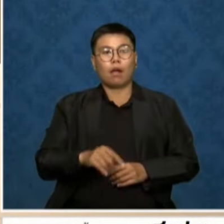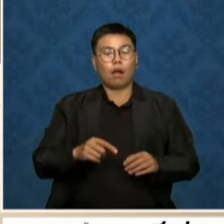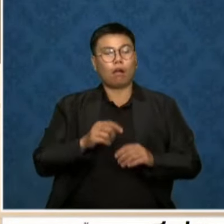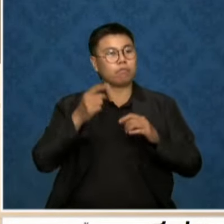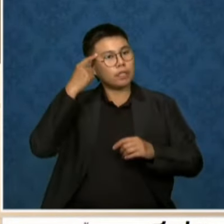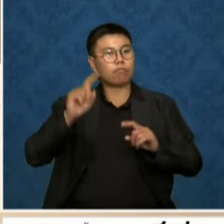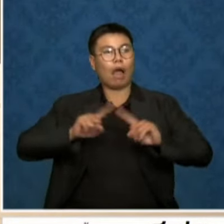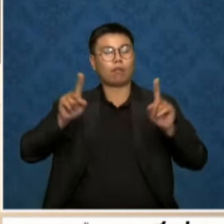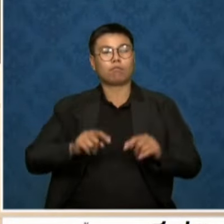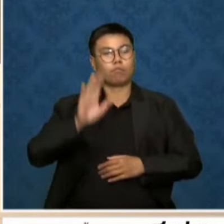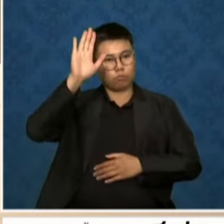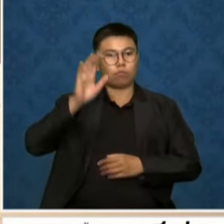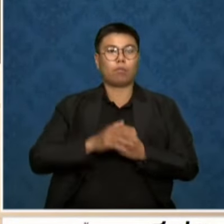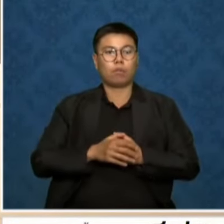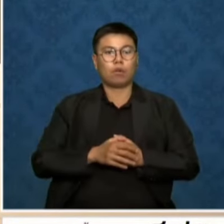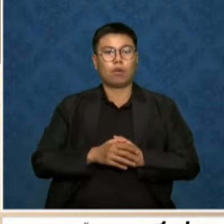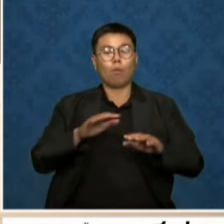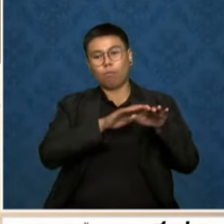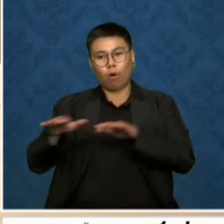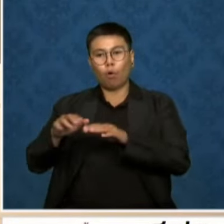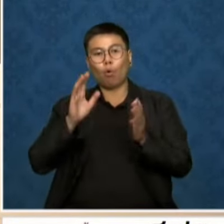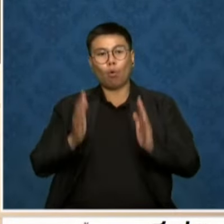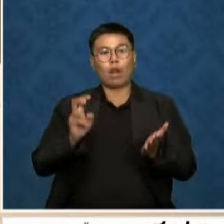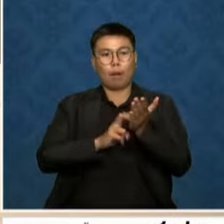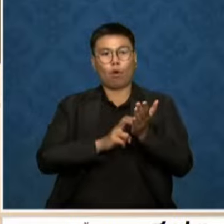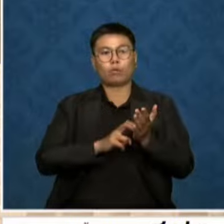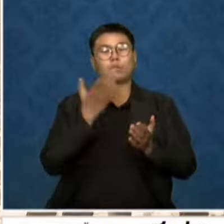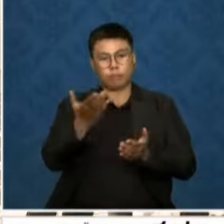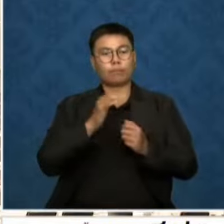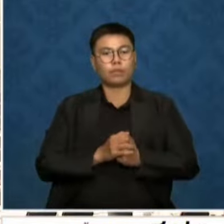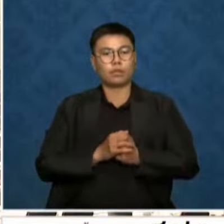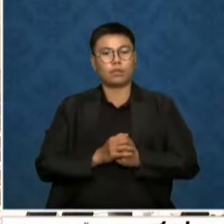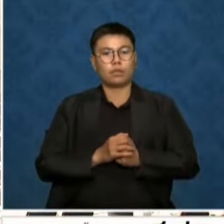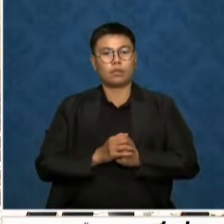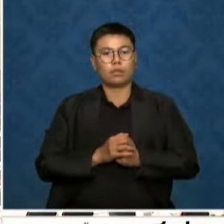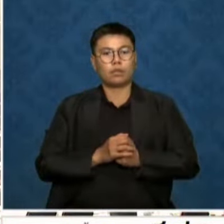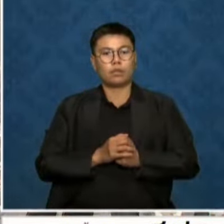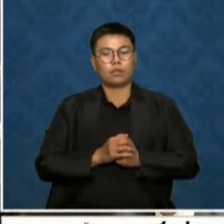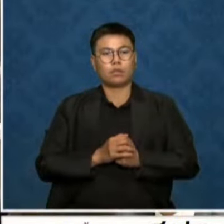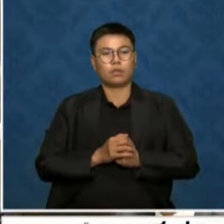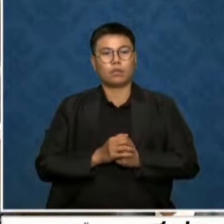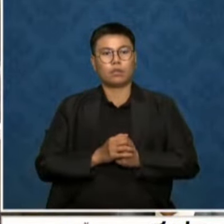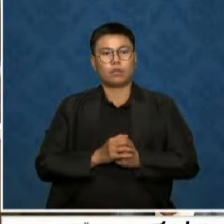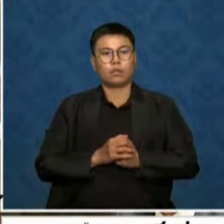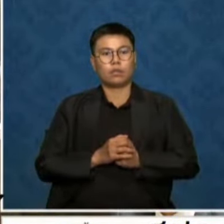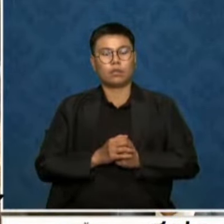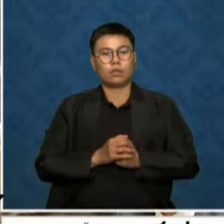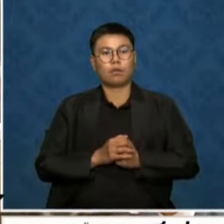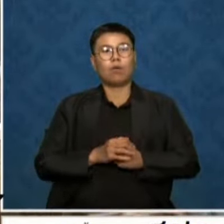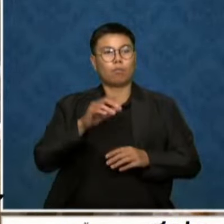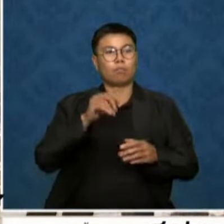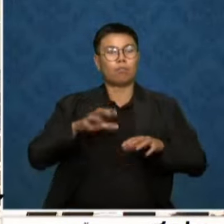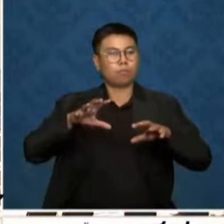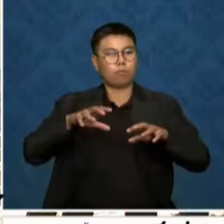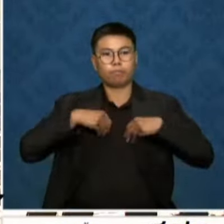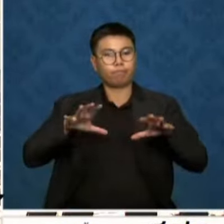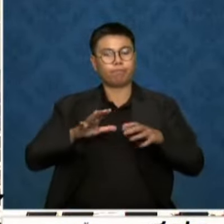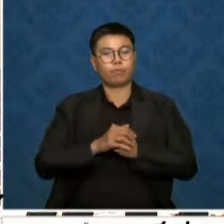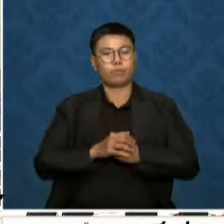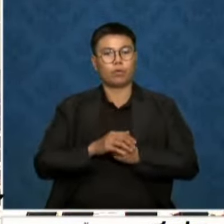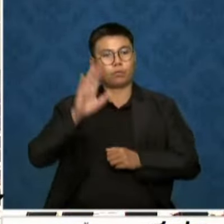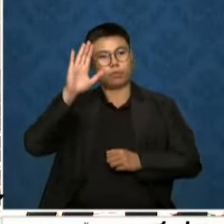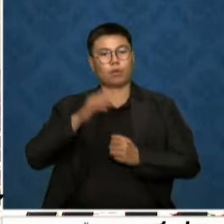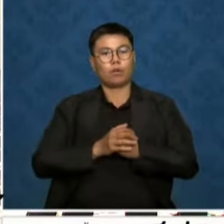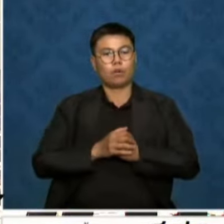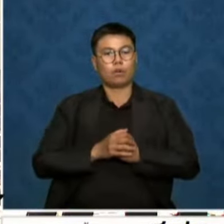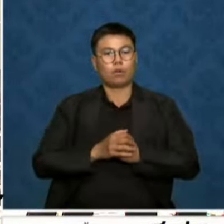าบอกว่าท่านไม่เห็นด้วยพร้อมผู้รับรองเชิญครับ ท่านประธานครับยืนยันไม่เห็นด้วยข้อสังเกตครับ ท่านประธานครับ ท่านประธานครับ ท่านประธ